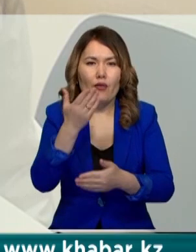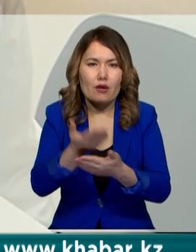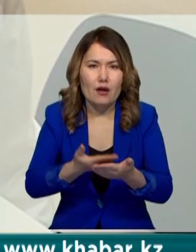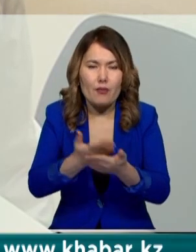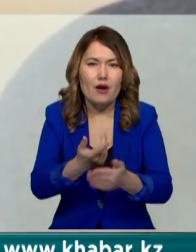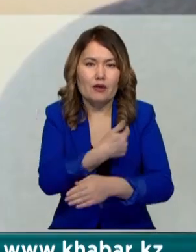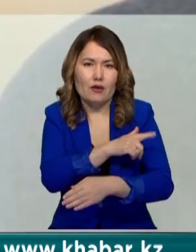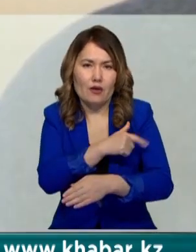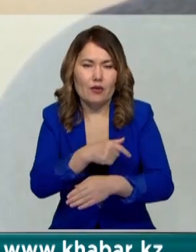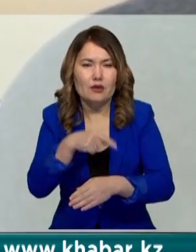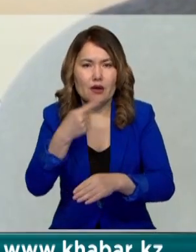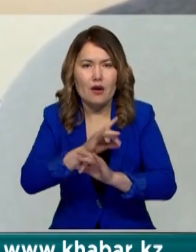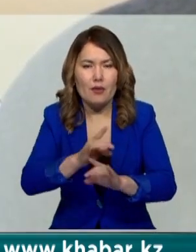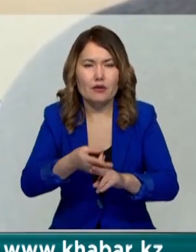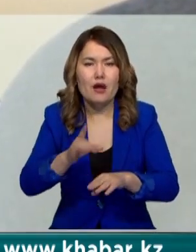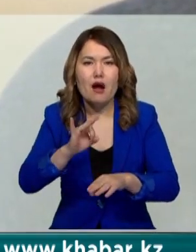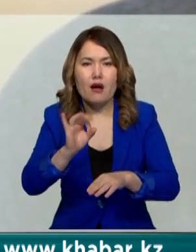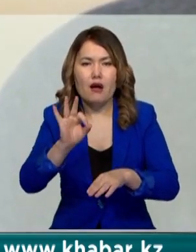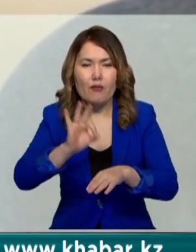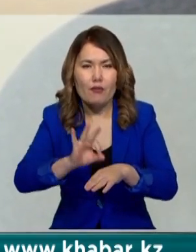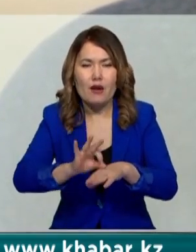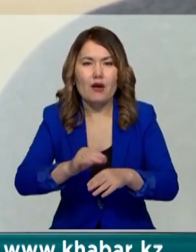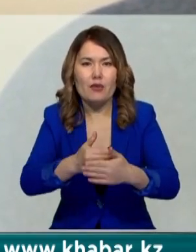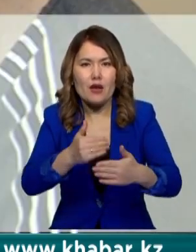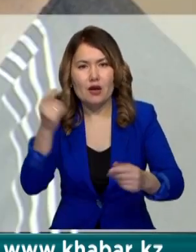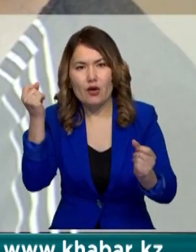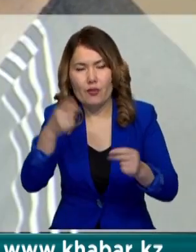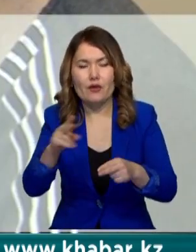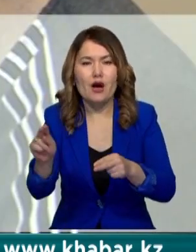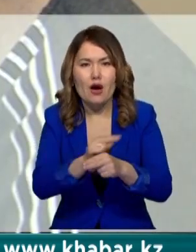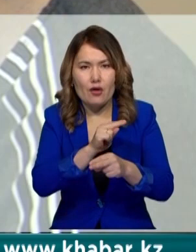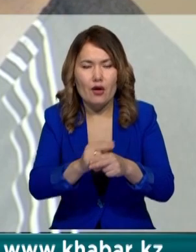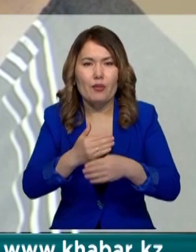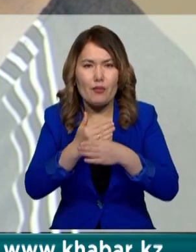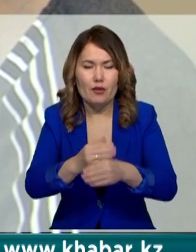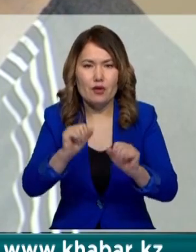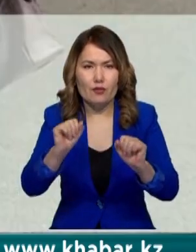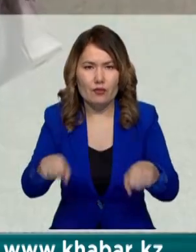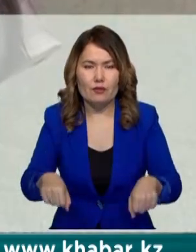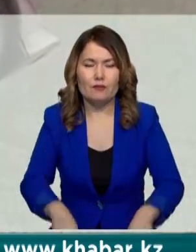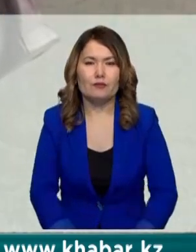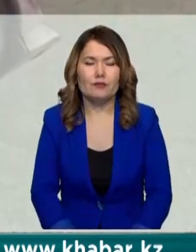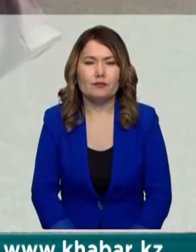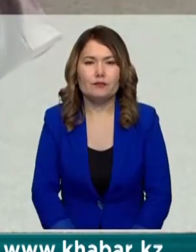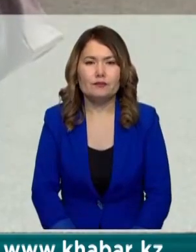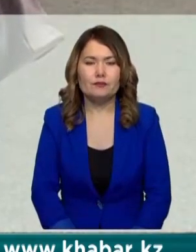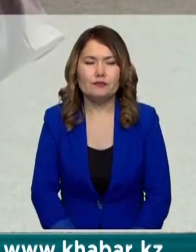алды. Мамандардың айтуынша қатерлі ісікті неғұрлым ерте анықтаса, ем қабылдауда соншалықты тиімді